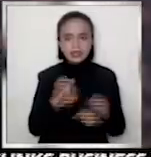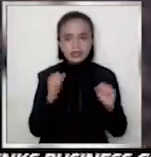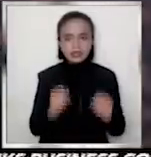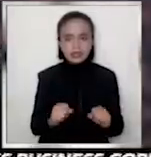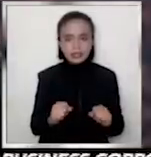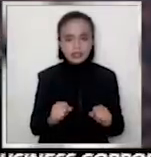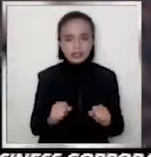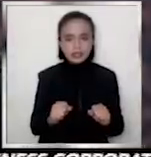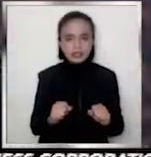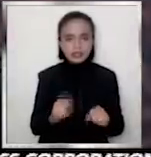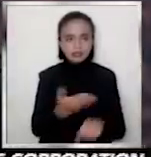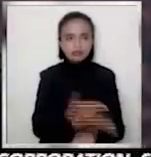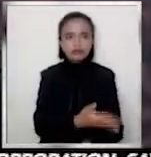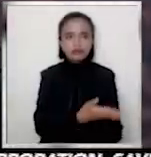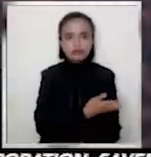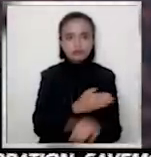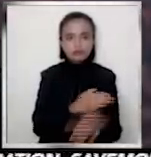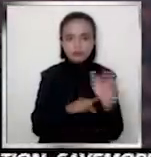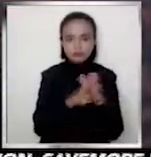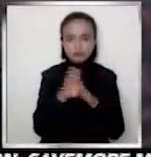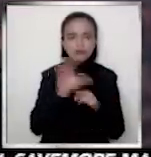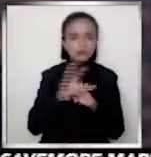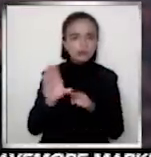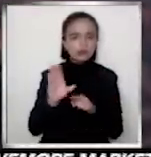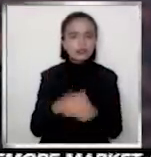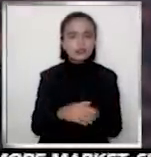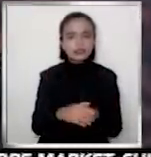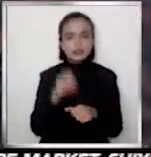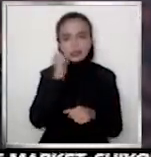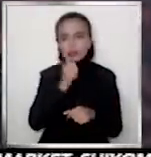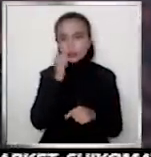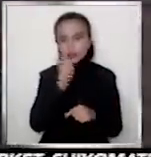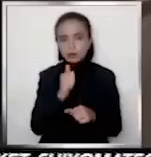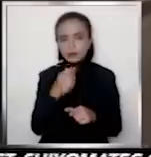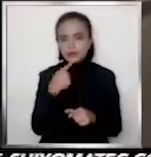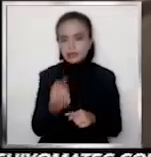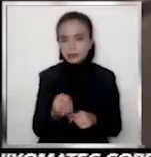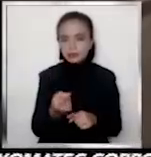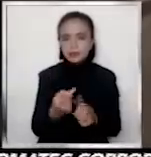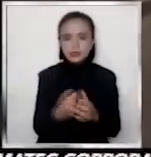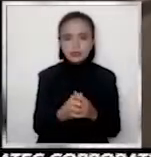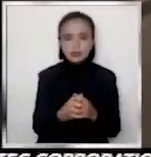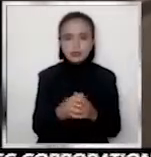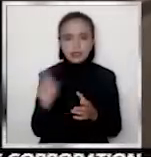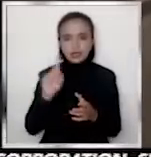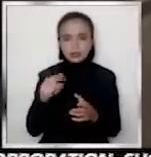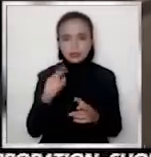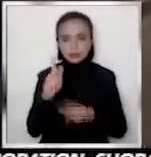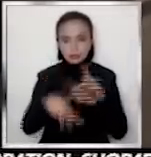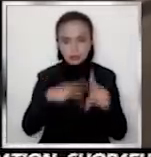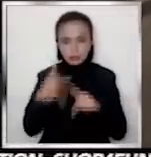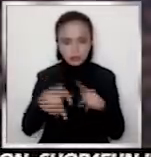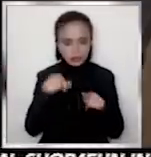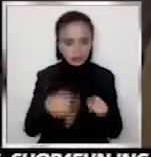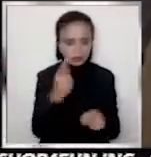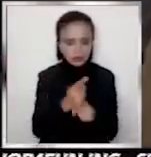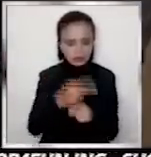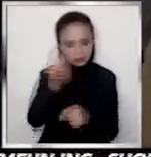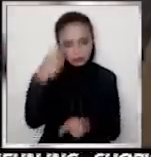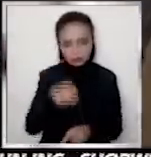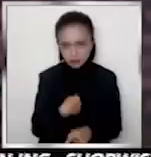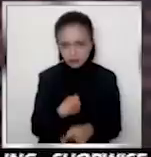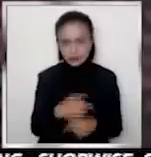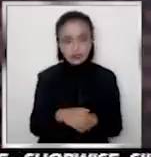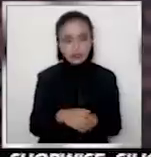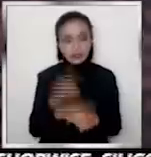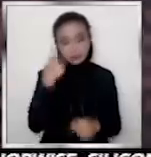direction. It was always dictated by, would people think this is what's right for me? Ang dating sa akin kasi ngayon, Liza, is that hindi